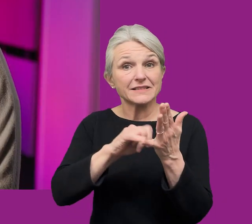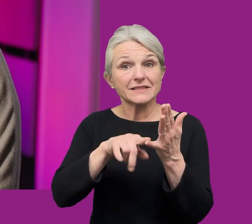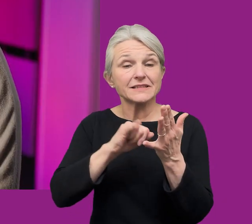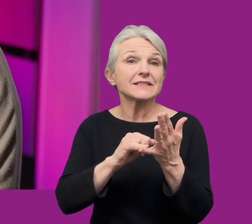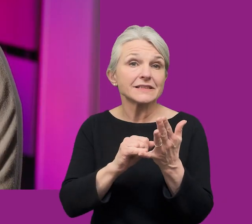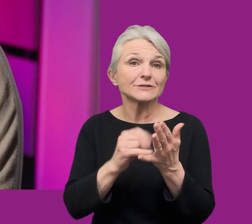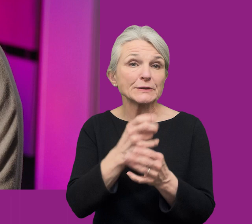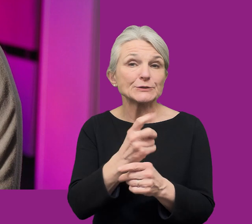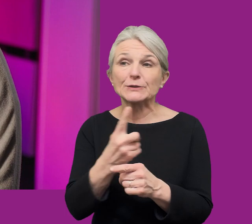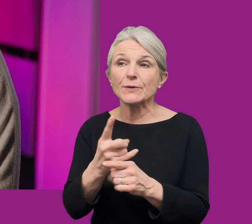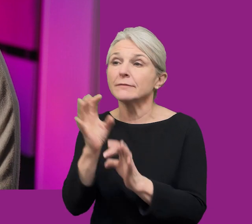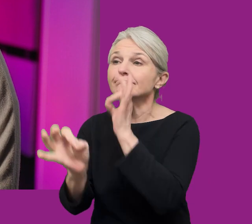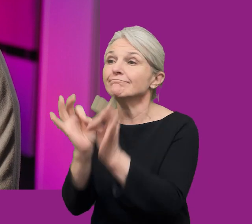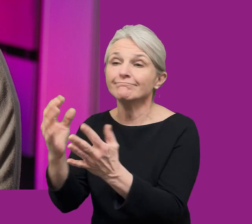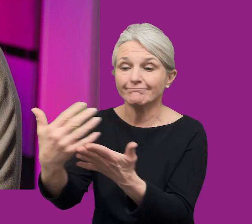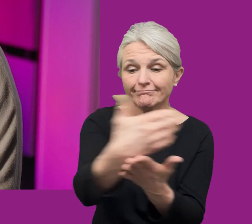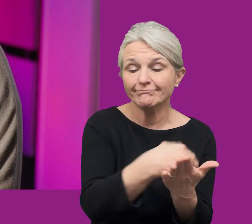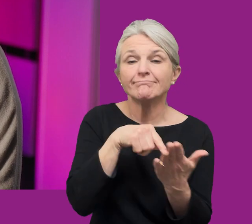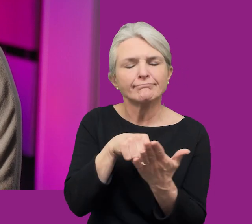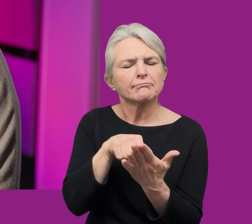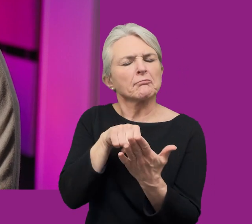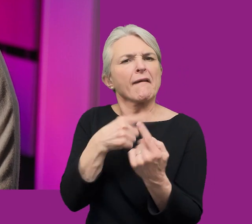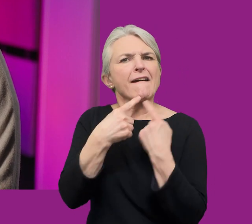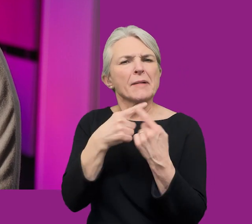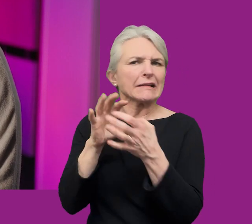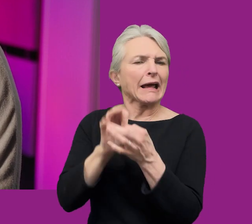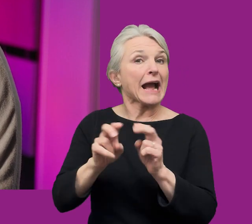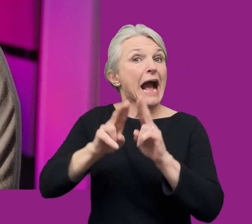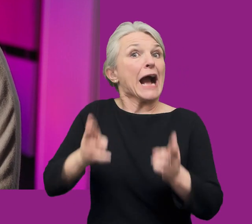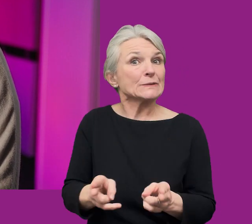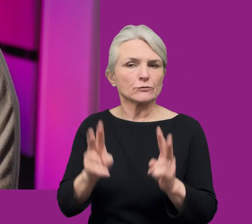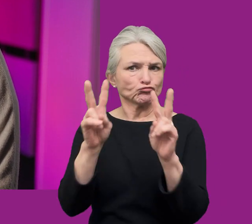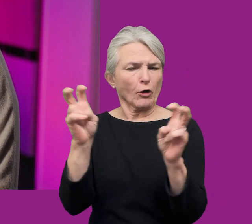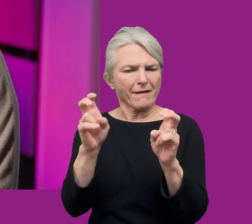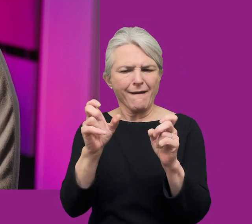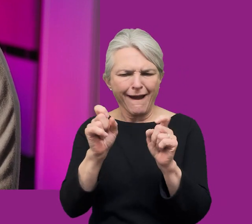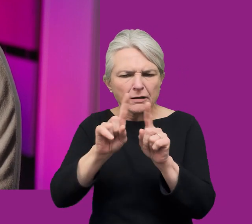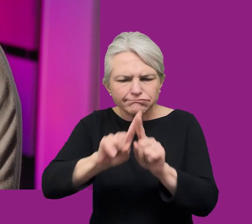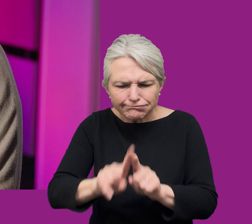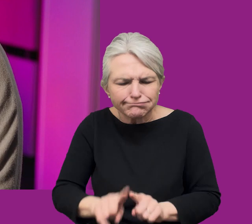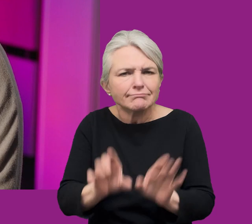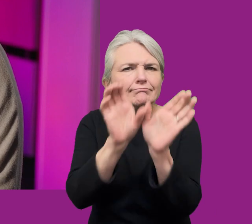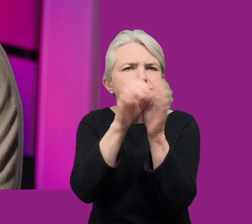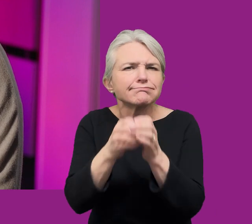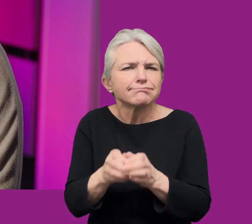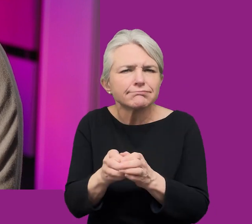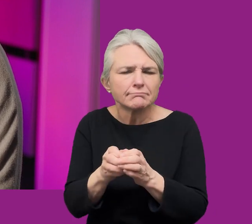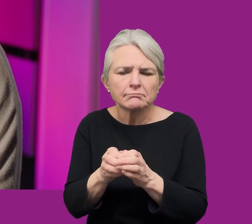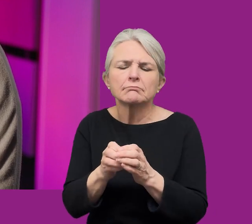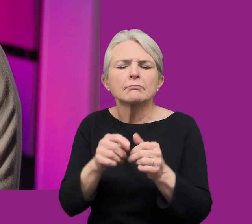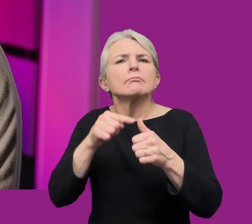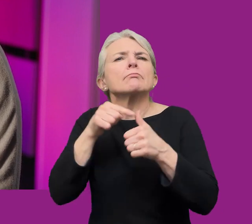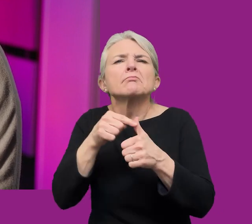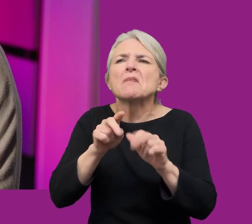Mae Crynodeb pwnc tai Cyfrifiad 2021 yn cynnwys 3 bwletin sy'n rhoi gwybodaeth am nodweddion tai, sefydliadau cymunedol a phobl